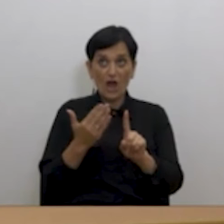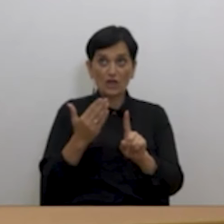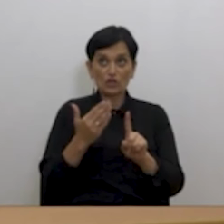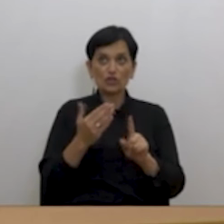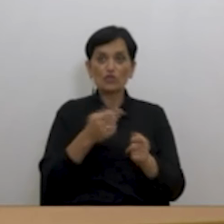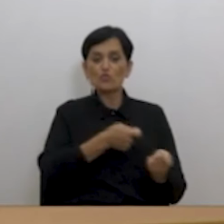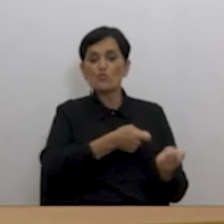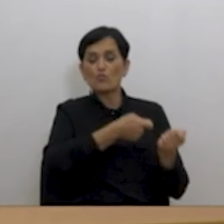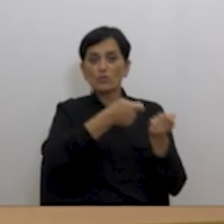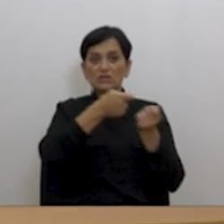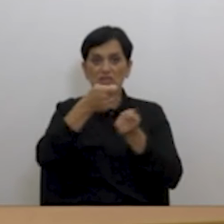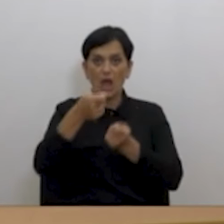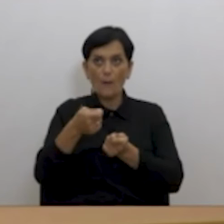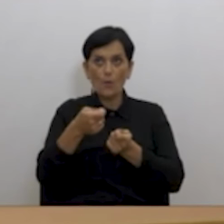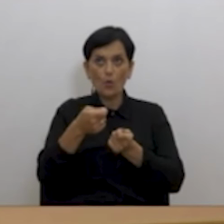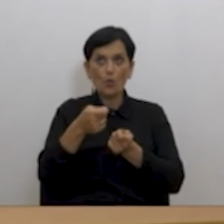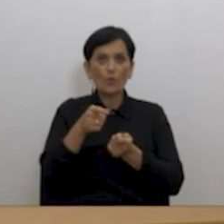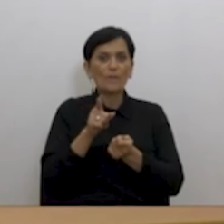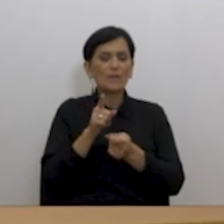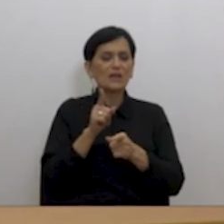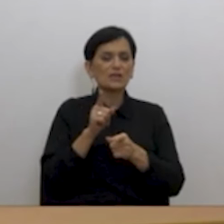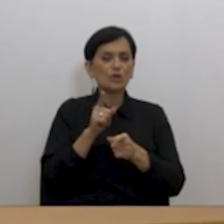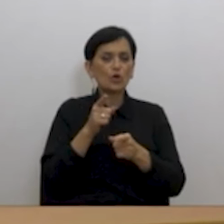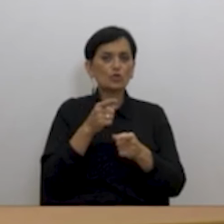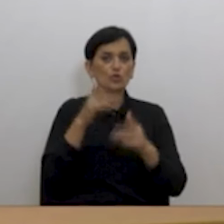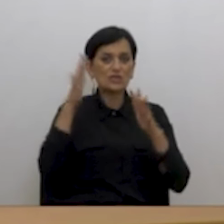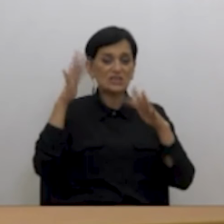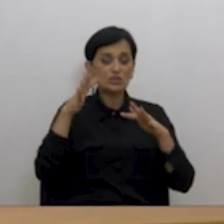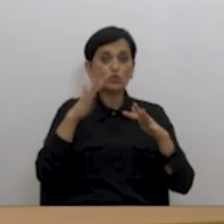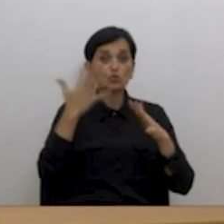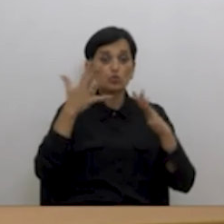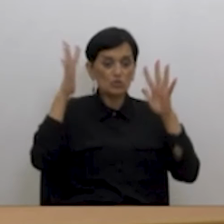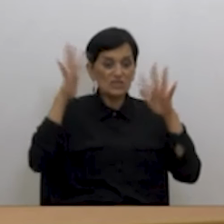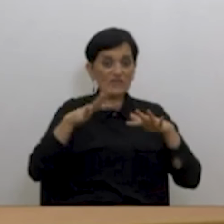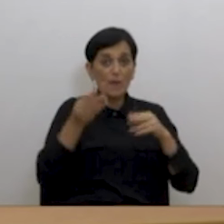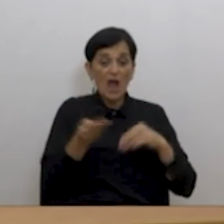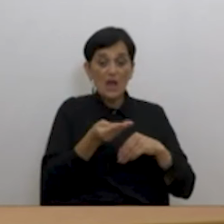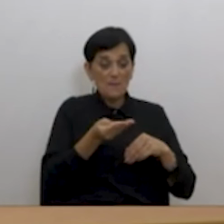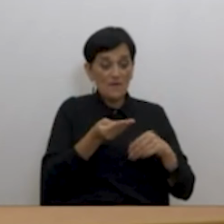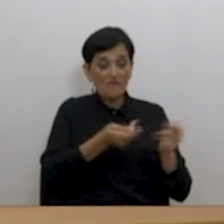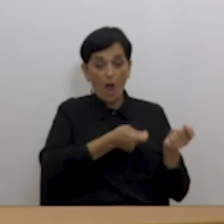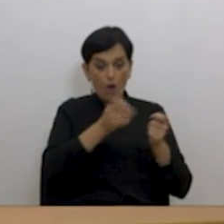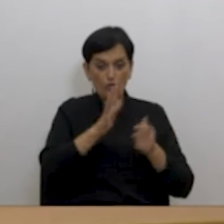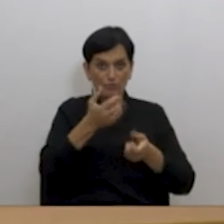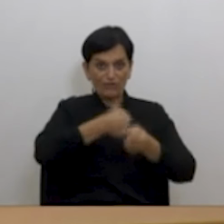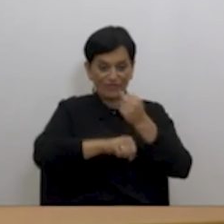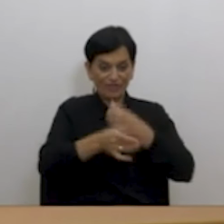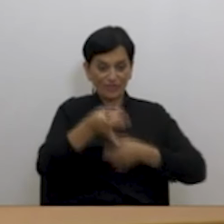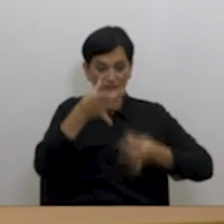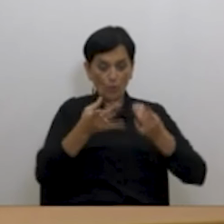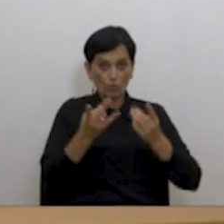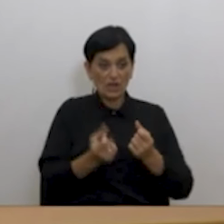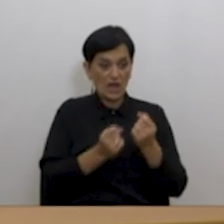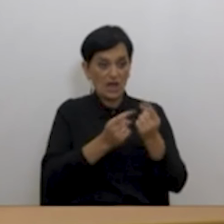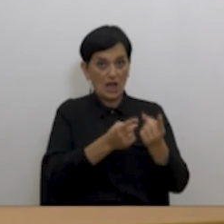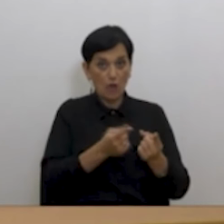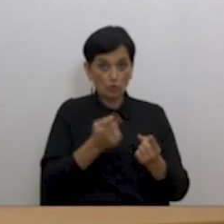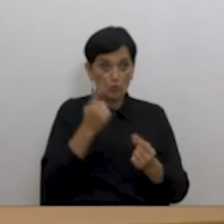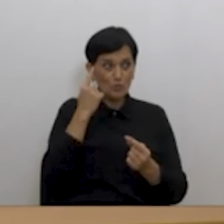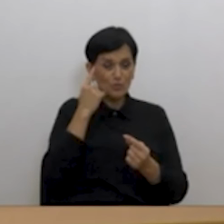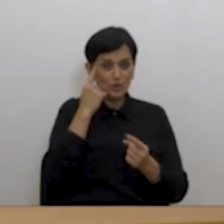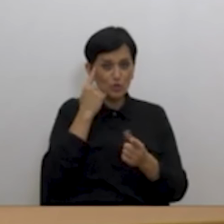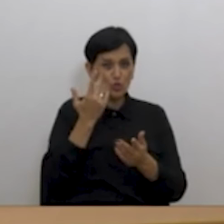და ეგ წამოიღეთ. ის აი ცომა გექცევა წვიმამ რომ მოგისწროს ხო? ცომა და ტალახად გექცევა უნდა გადახარდო ხო? ხო ფიქრობ რა